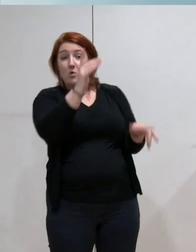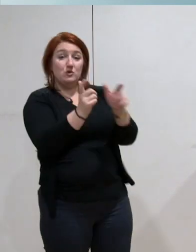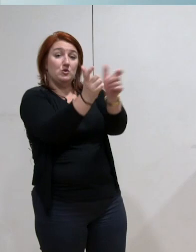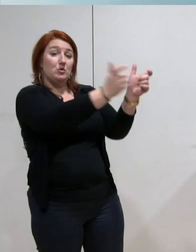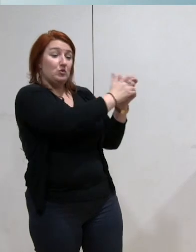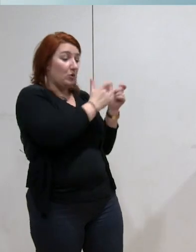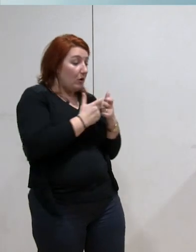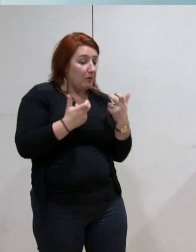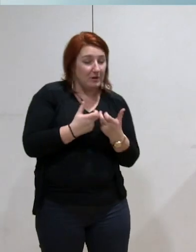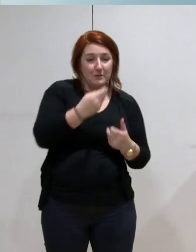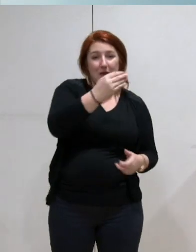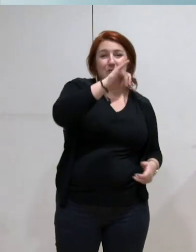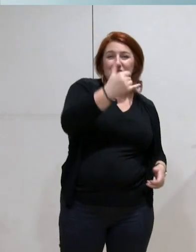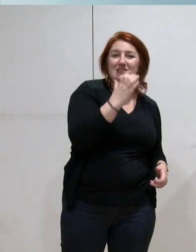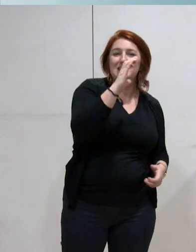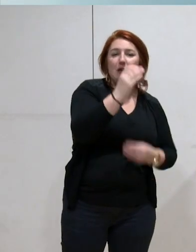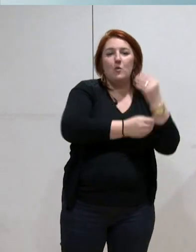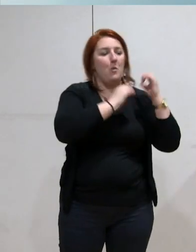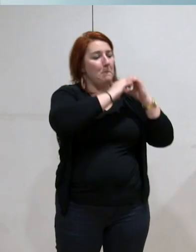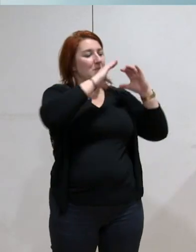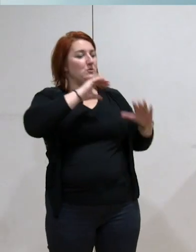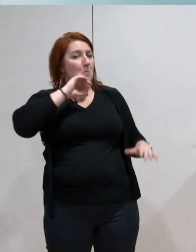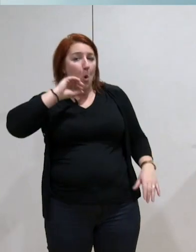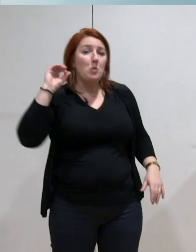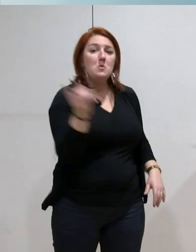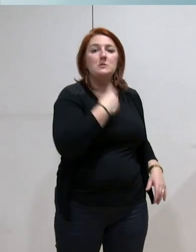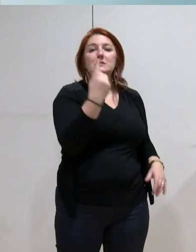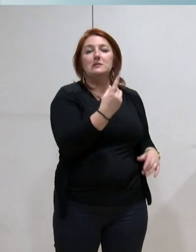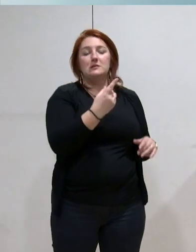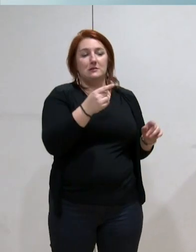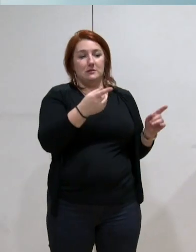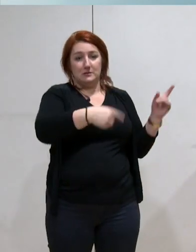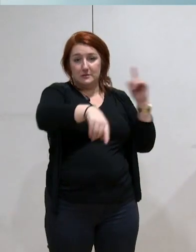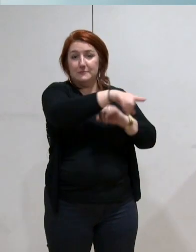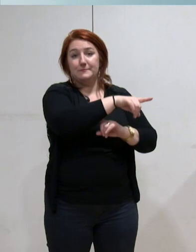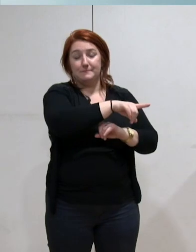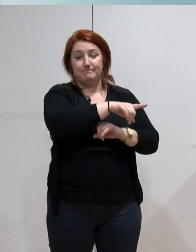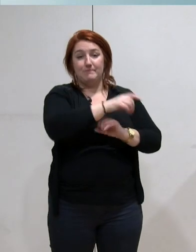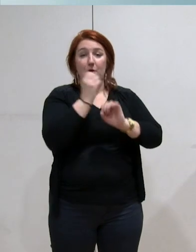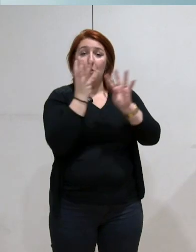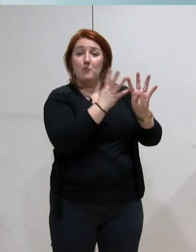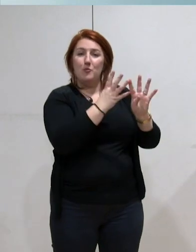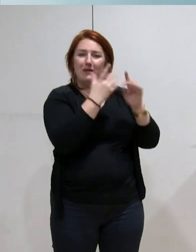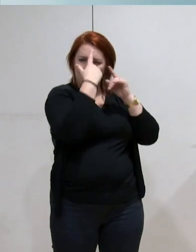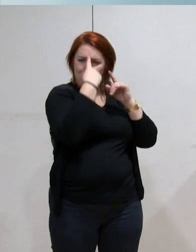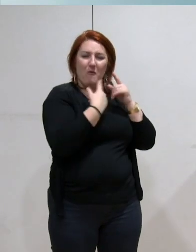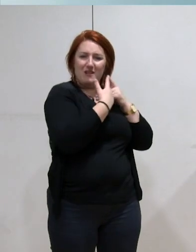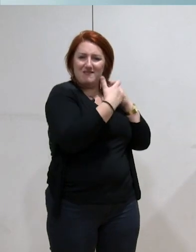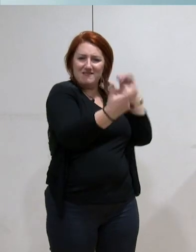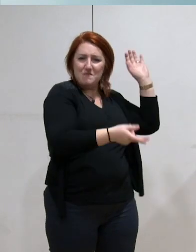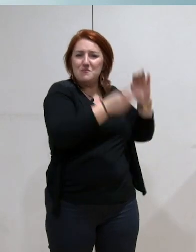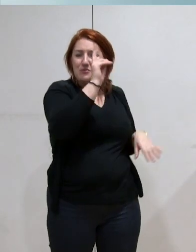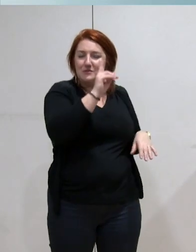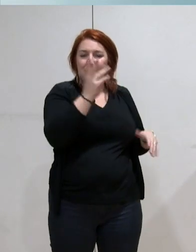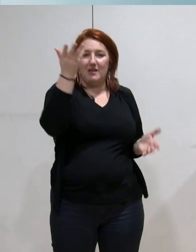de type MJC Maison pour tous qui ont eux elle un public plus varié alors ainsi